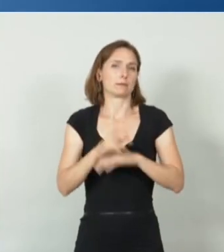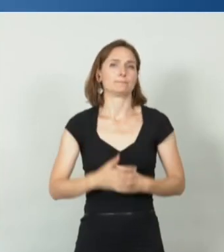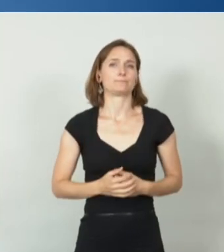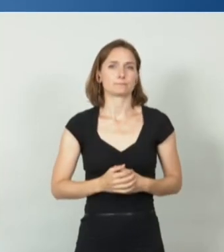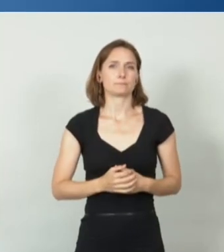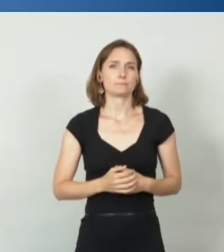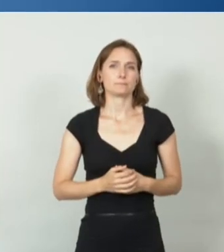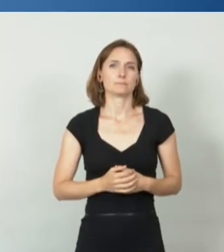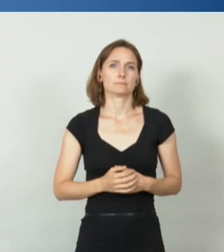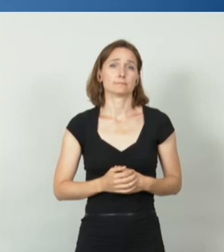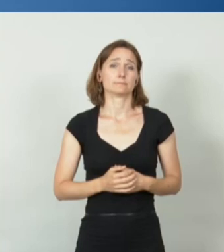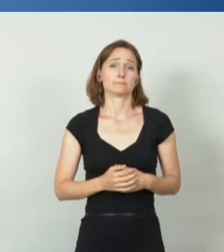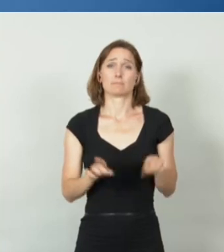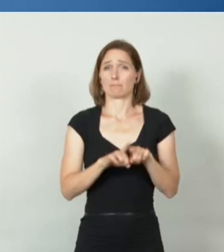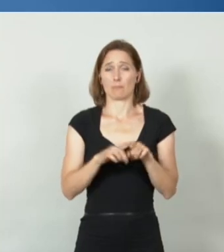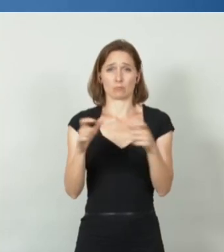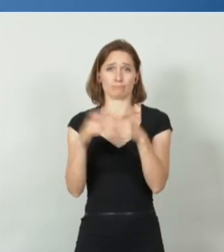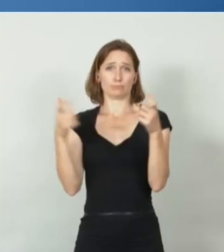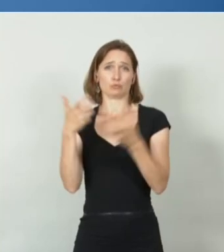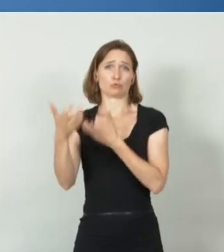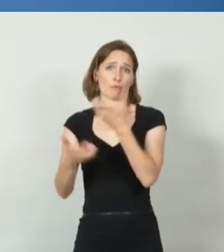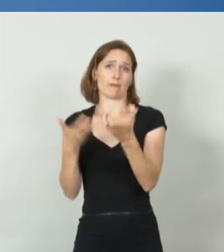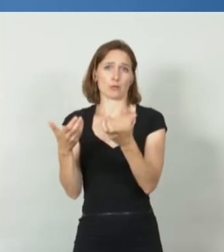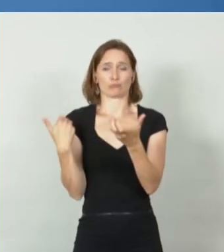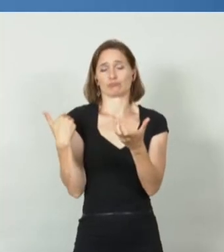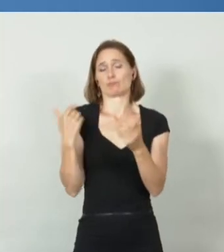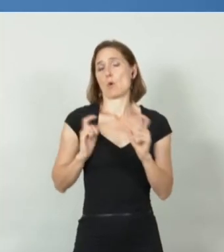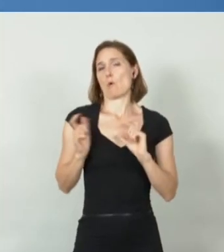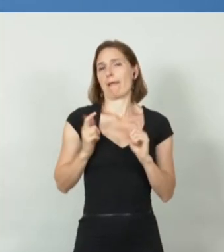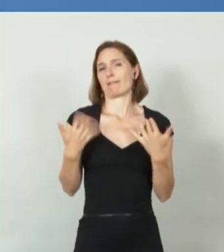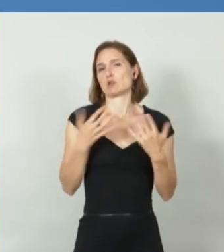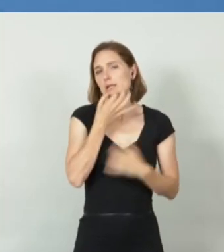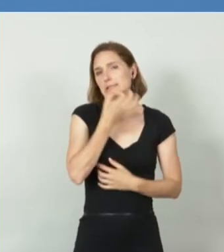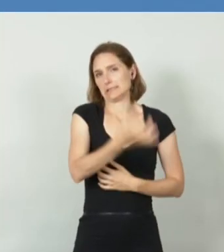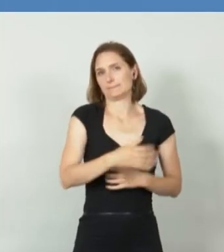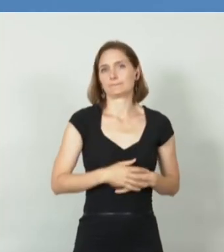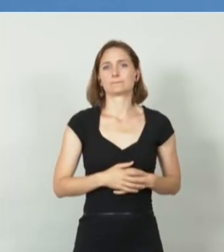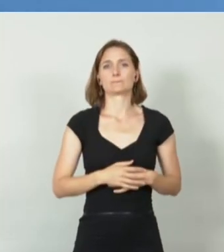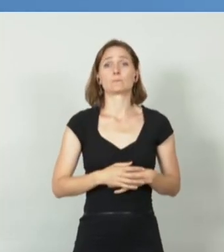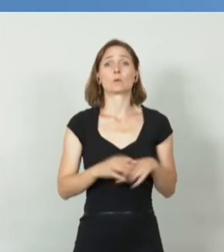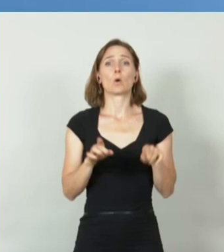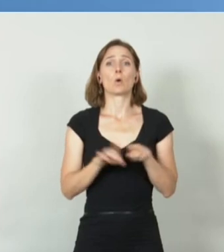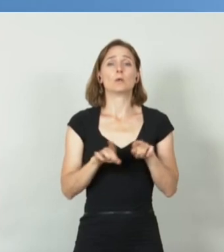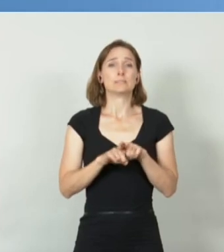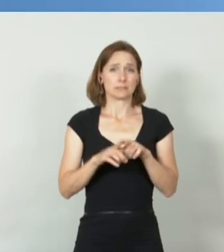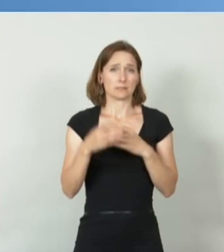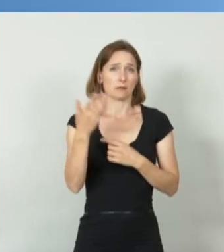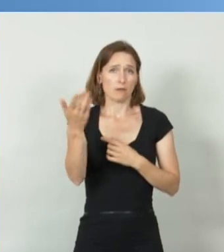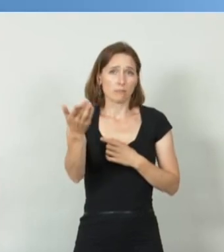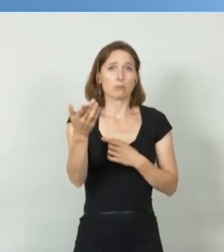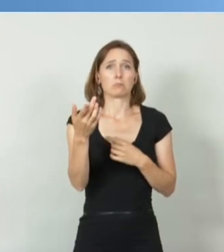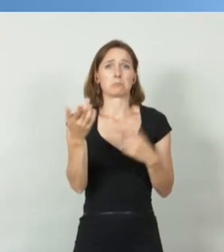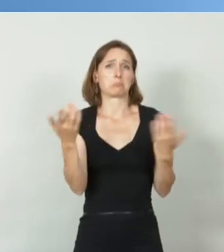il en est même pour la compagnie de chauffage mon collègue vient d'en parler vous aviez aussi de provisionner